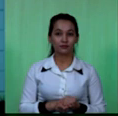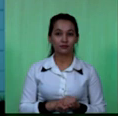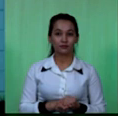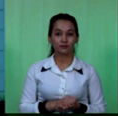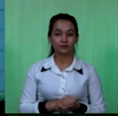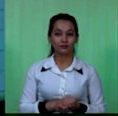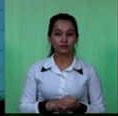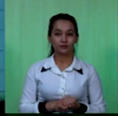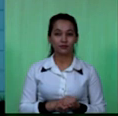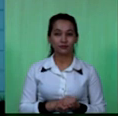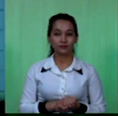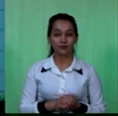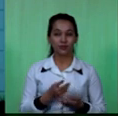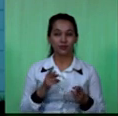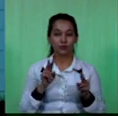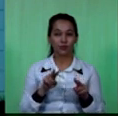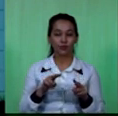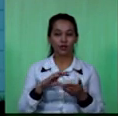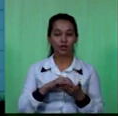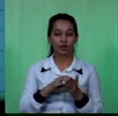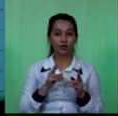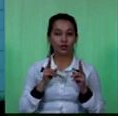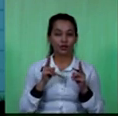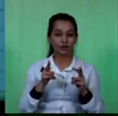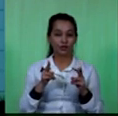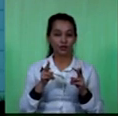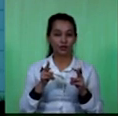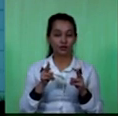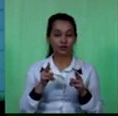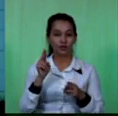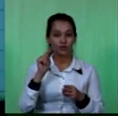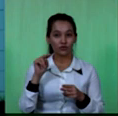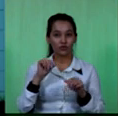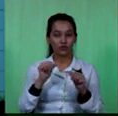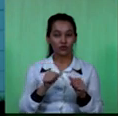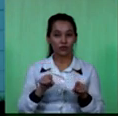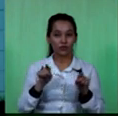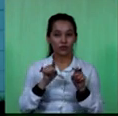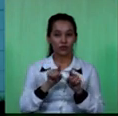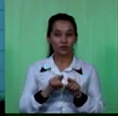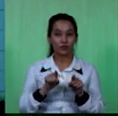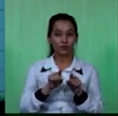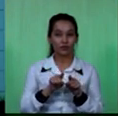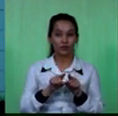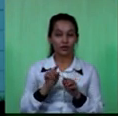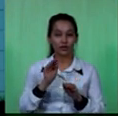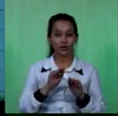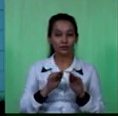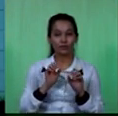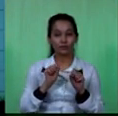Ana endi yana qolgan shakllarni kesib, biz D shaklni yasab